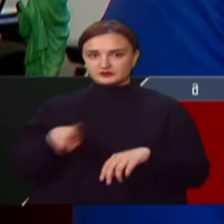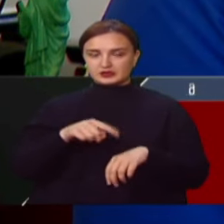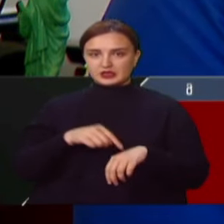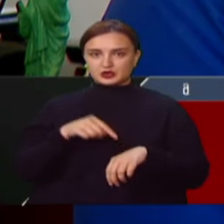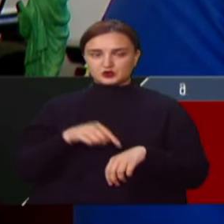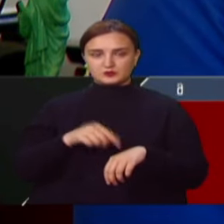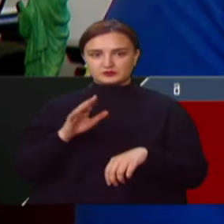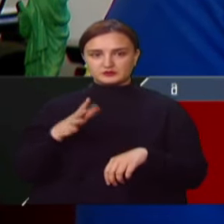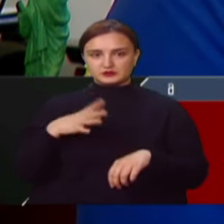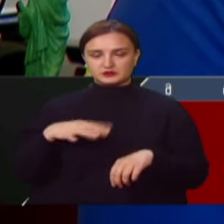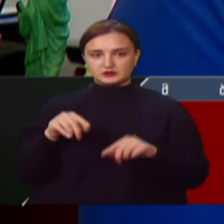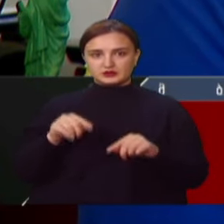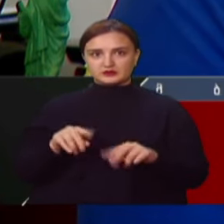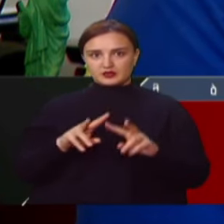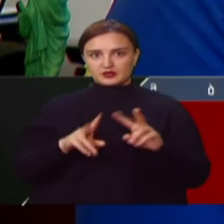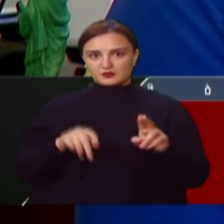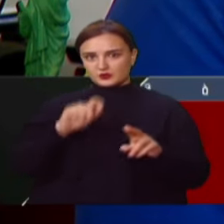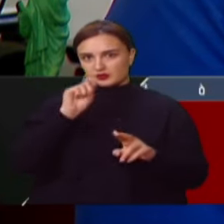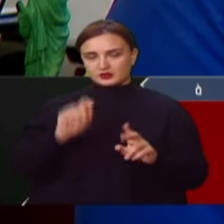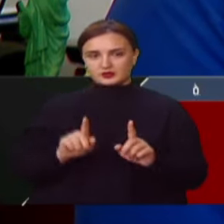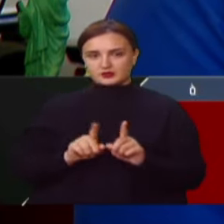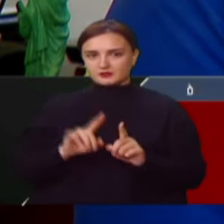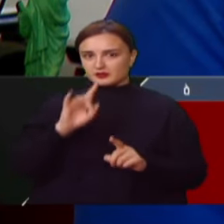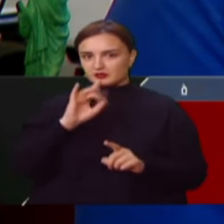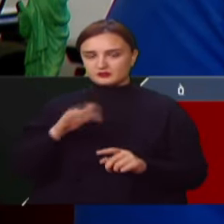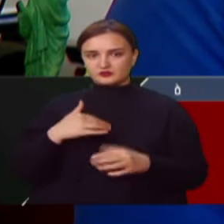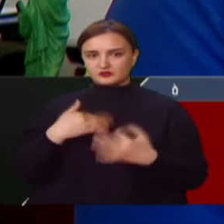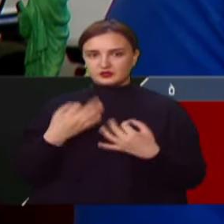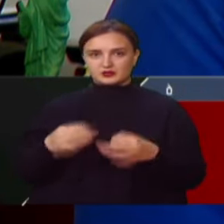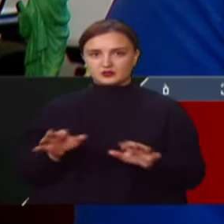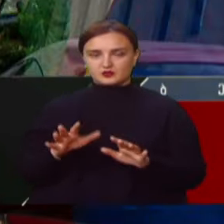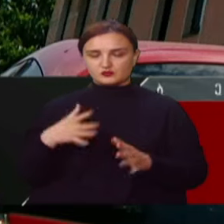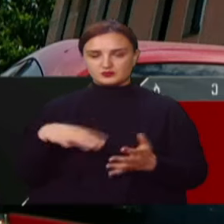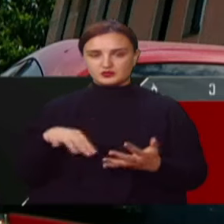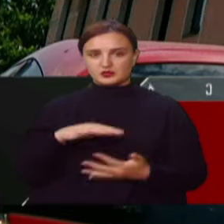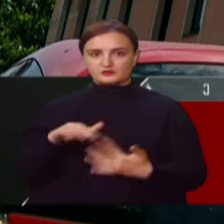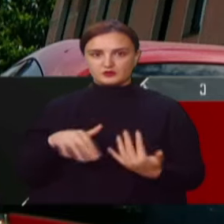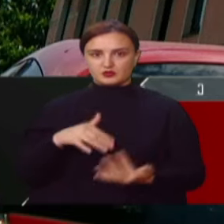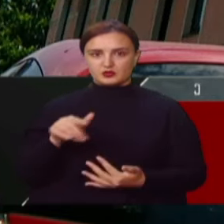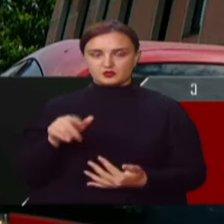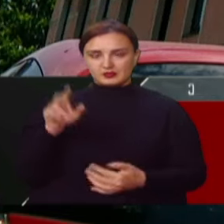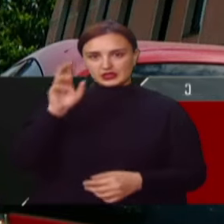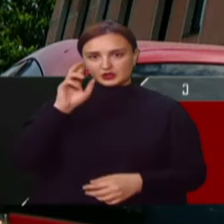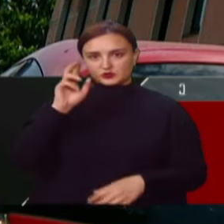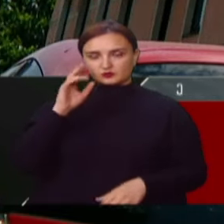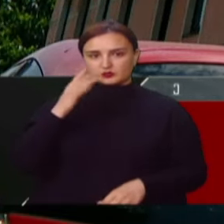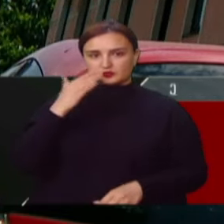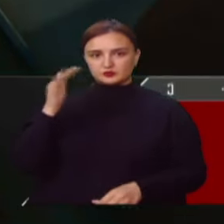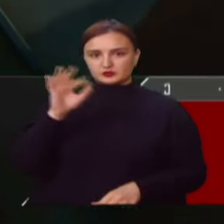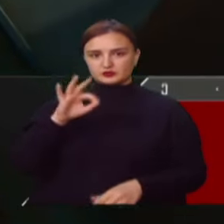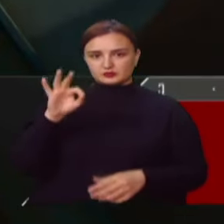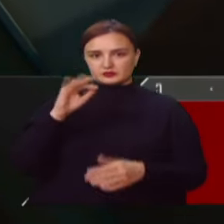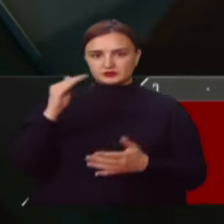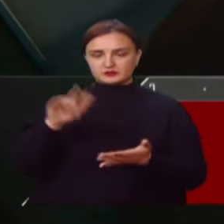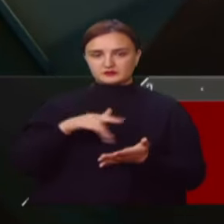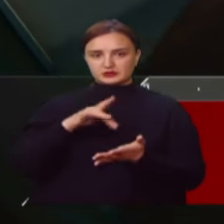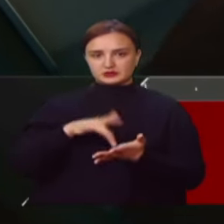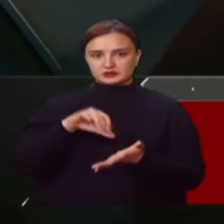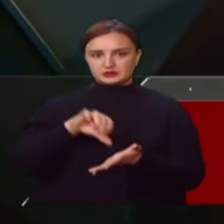საქართველოს მაიდანიზაცია არ მოხდება, ვინაიდან ჩვენ არ დაუშვებთ ჩვენს ქვეყანაში არეულობას. ხელისუფლება უცხო ქვეყნის წარმომადგენლებსა